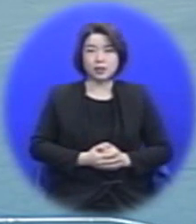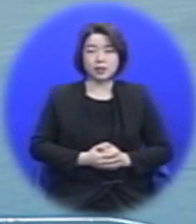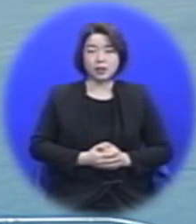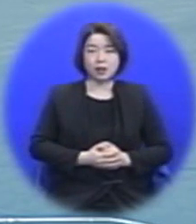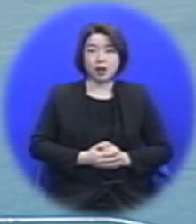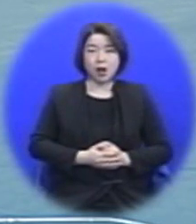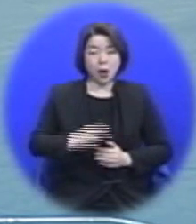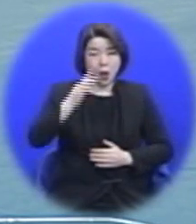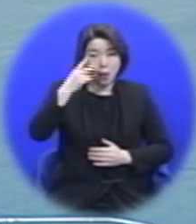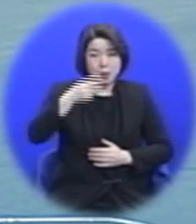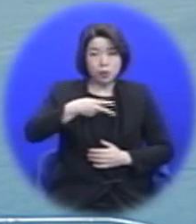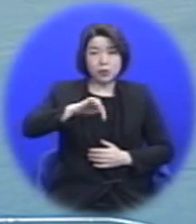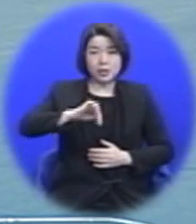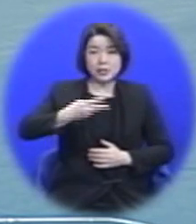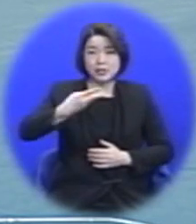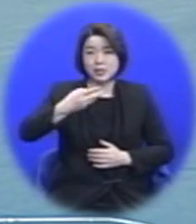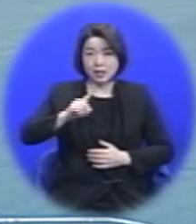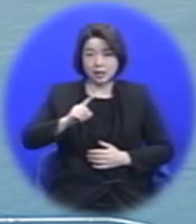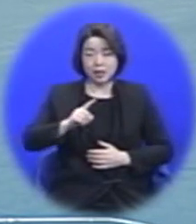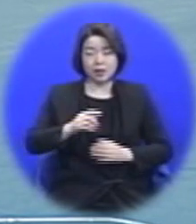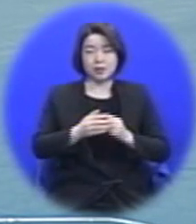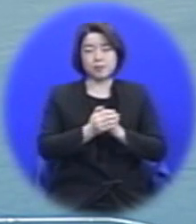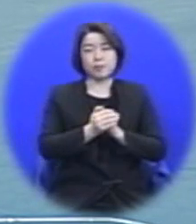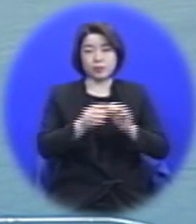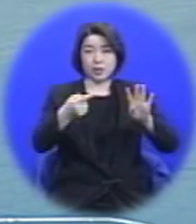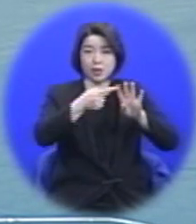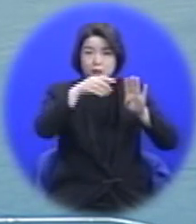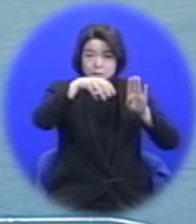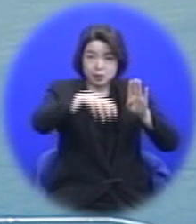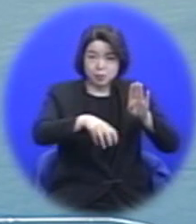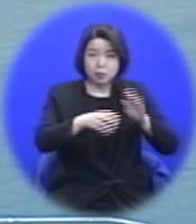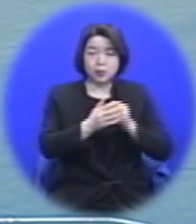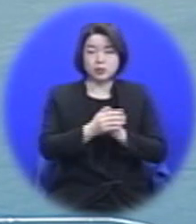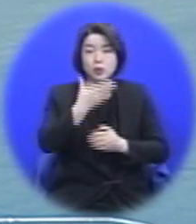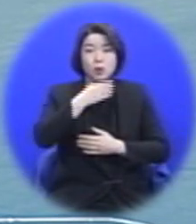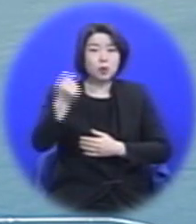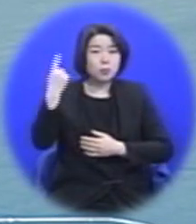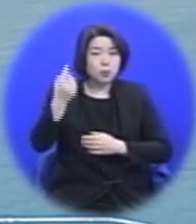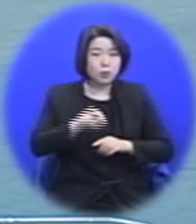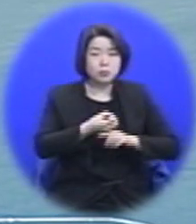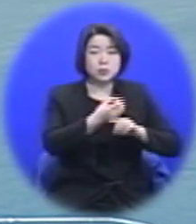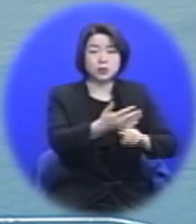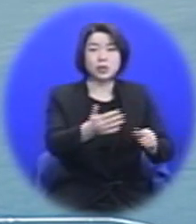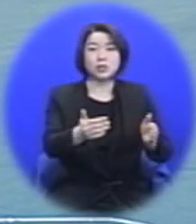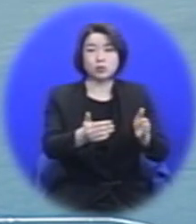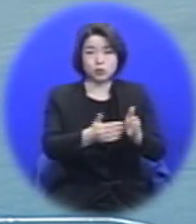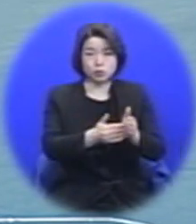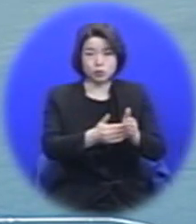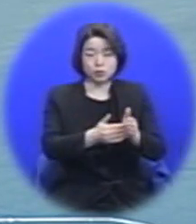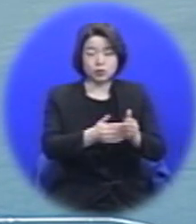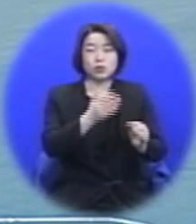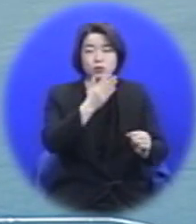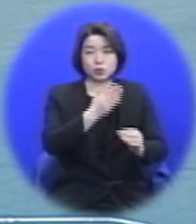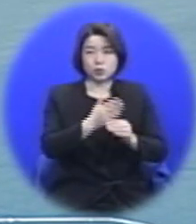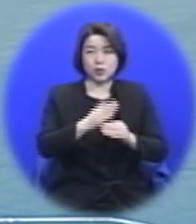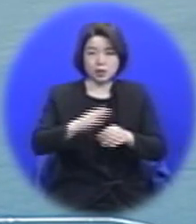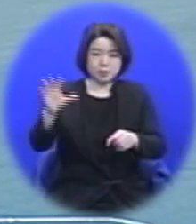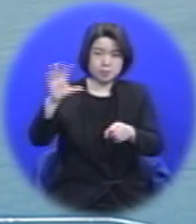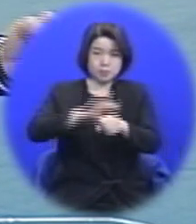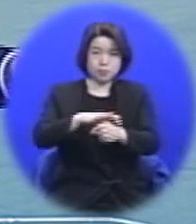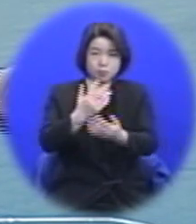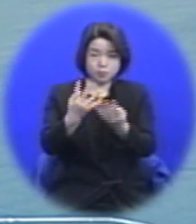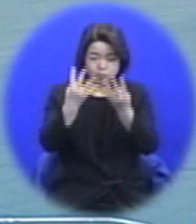바울과 실라가 빌립보에서 복음을 전하다가 붙들려서 매를 맞고 감옥, 지하